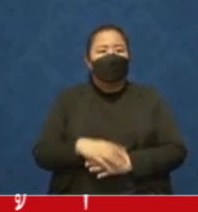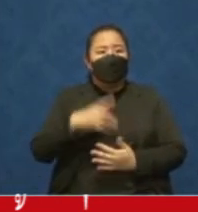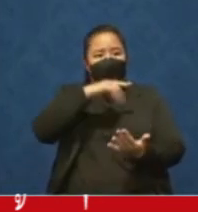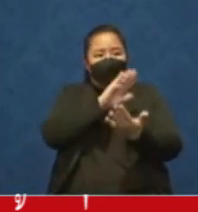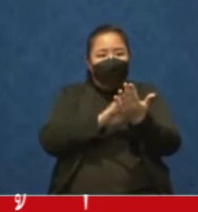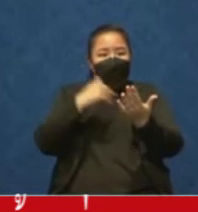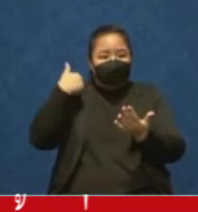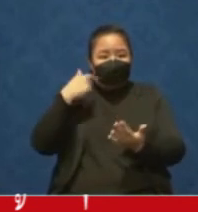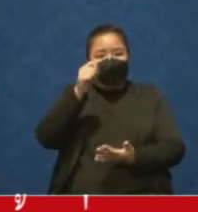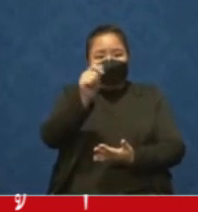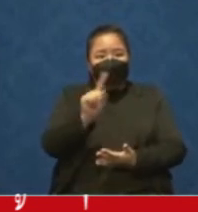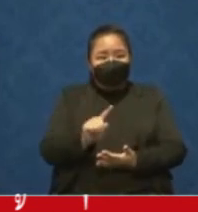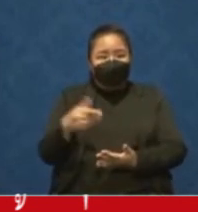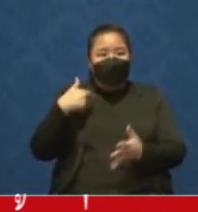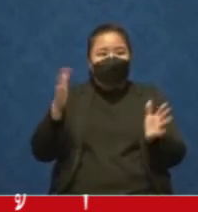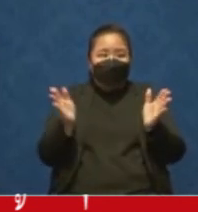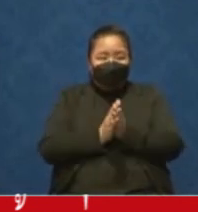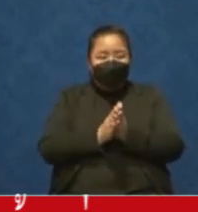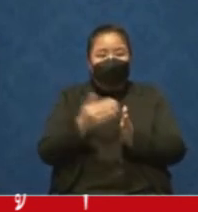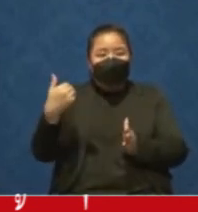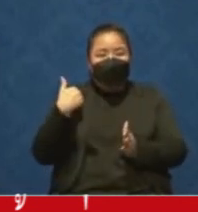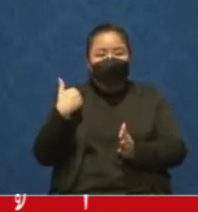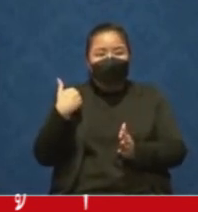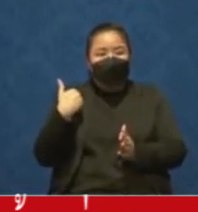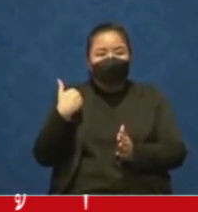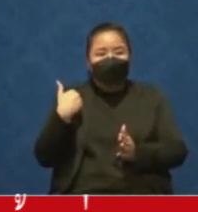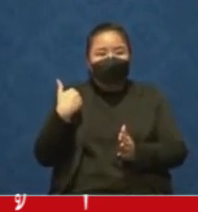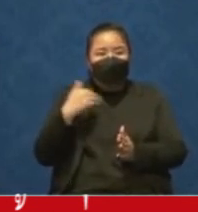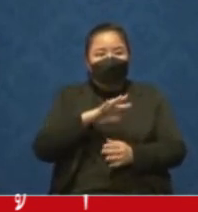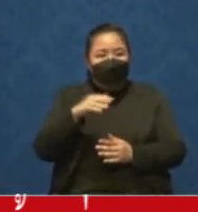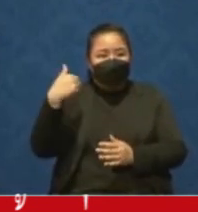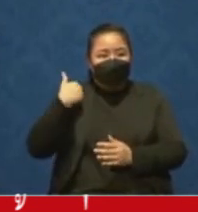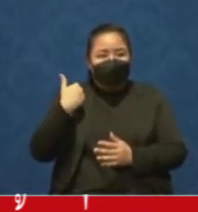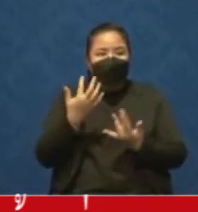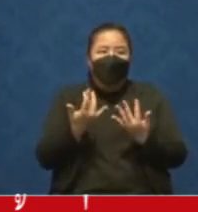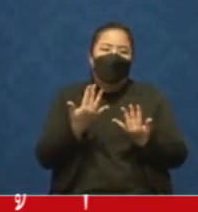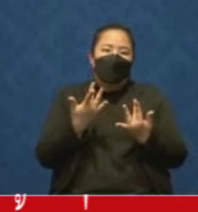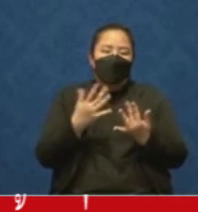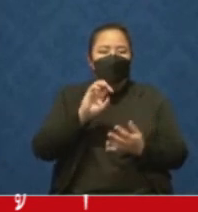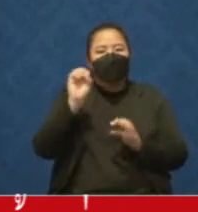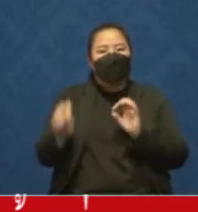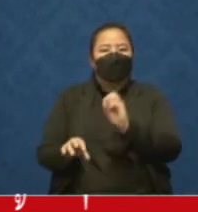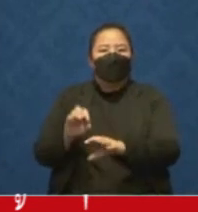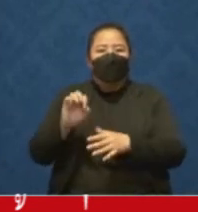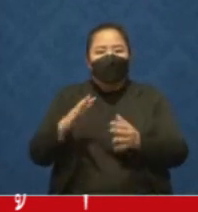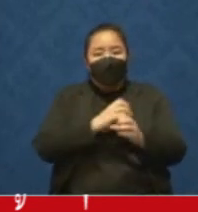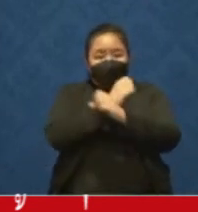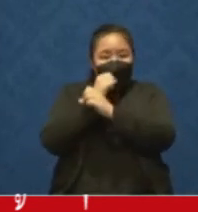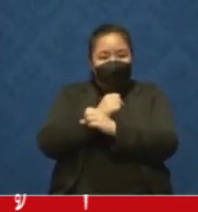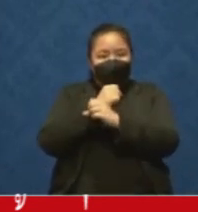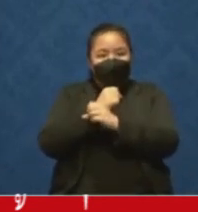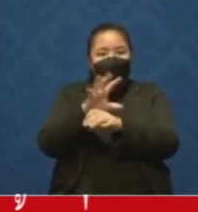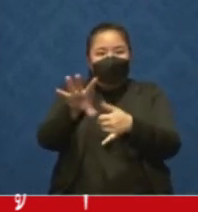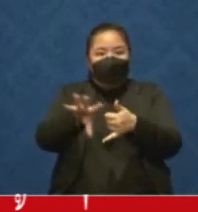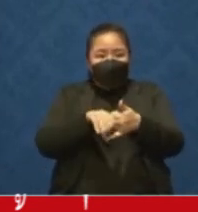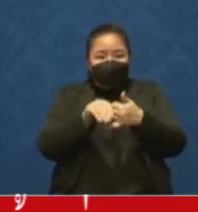มีวัคซีนเอตซซีนิกา่รวมทประเทศที่คางสต็ออยู่รอ televis Hugoไม่สามารถปองกันการติดเชอได้มาก